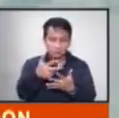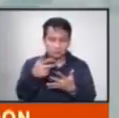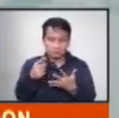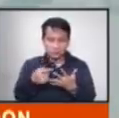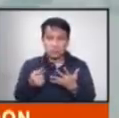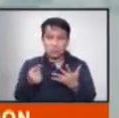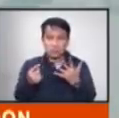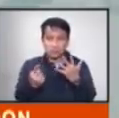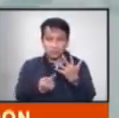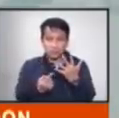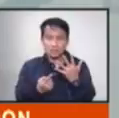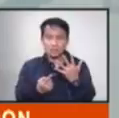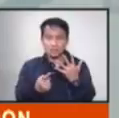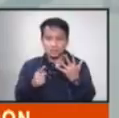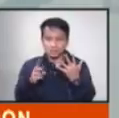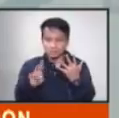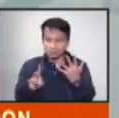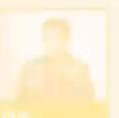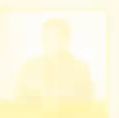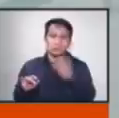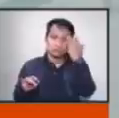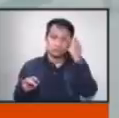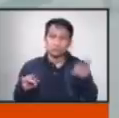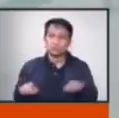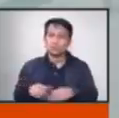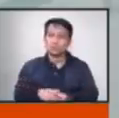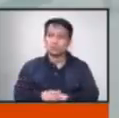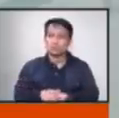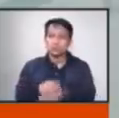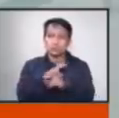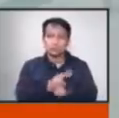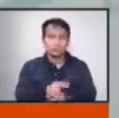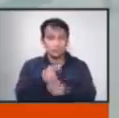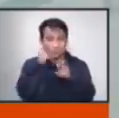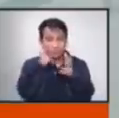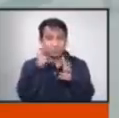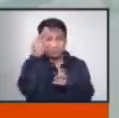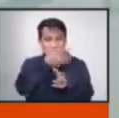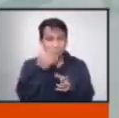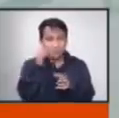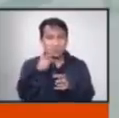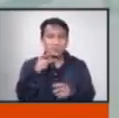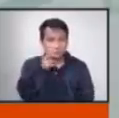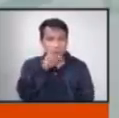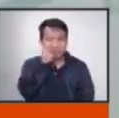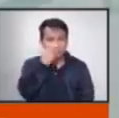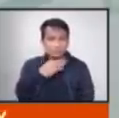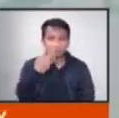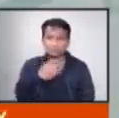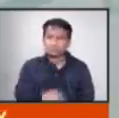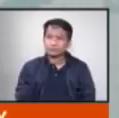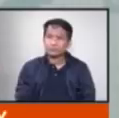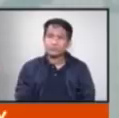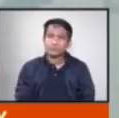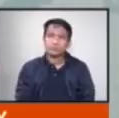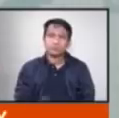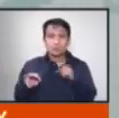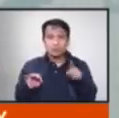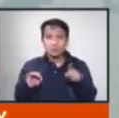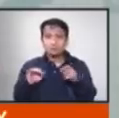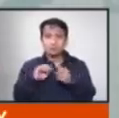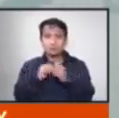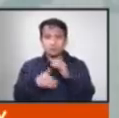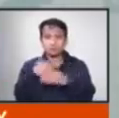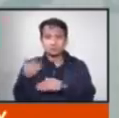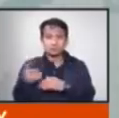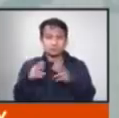7. Tapos? 1. Tapos na sa 2, wala. Mag-ingat po kayo, pagmasdan niyo po yung mukha niyan, ha, si Mr. Montero. Kasi po, 8 na ron yung girlfriend niyan.